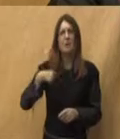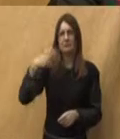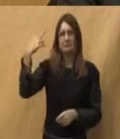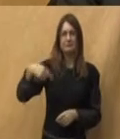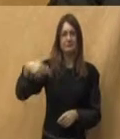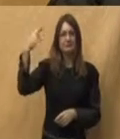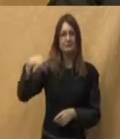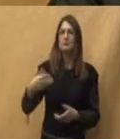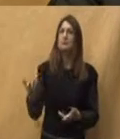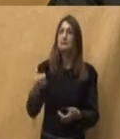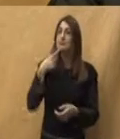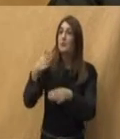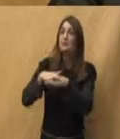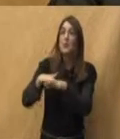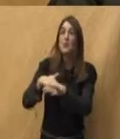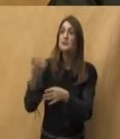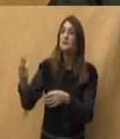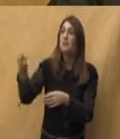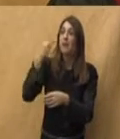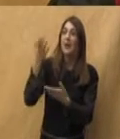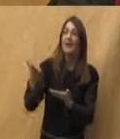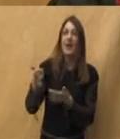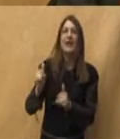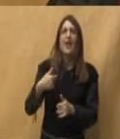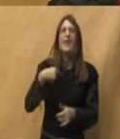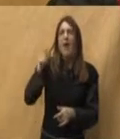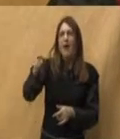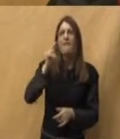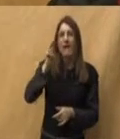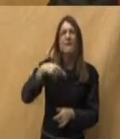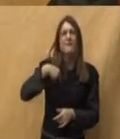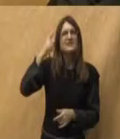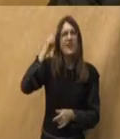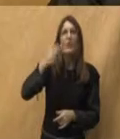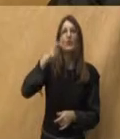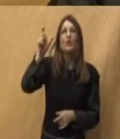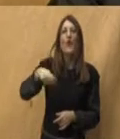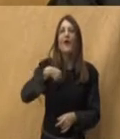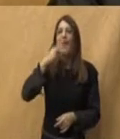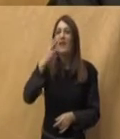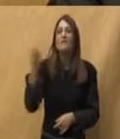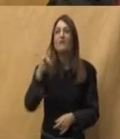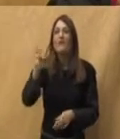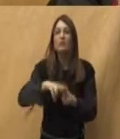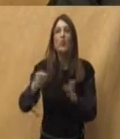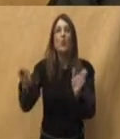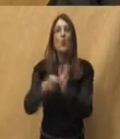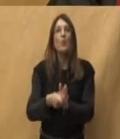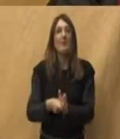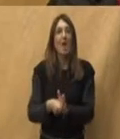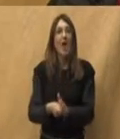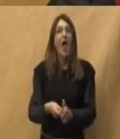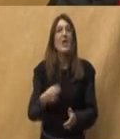rekao, prostite, ja sam nešto interesantan. Kaže, da, ja gledam, kaže, znam vas, gledam šta ćete vi kupiti. Da. A ja sam bio